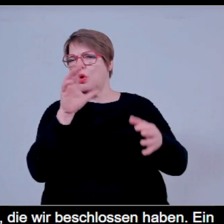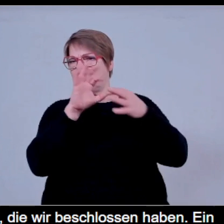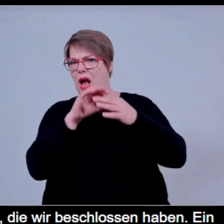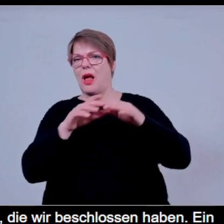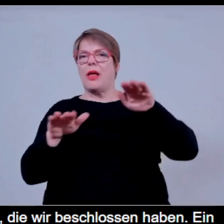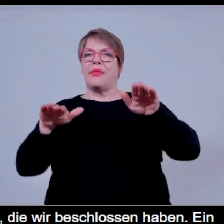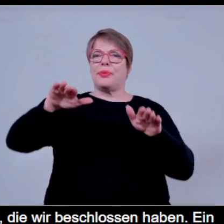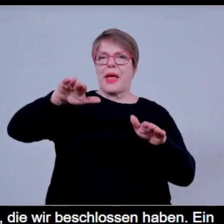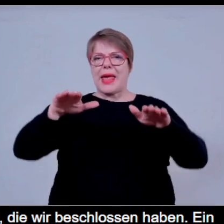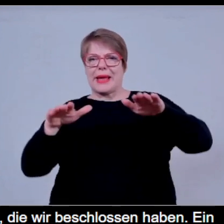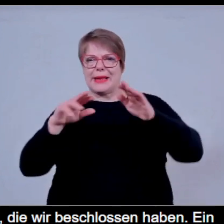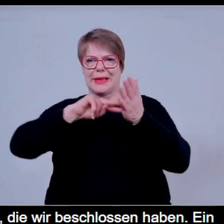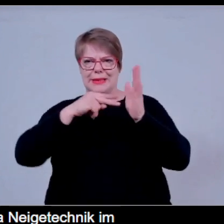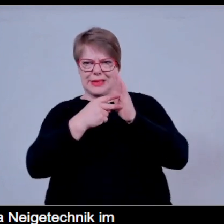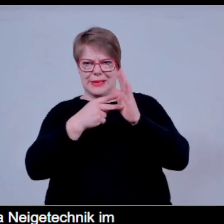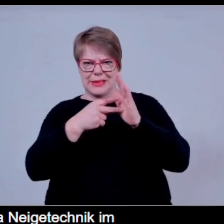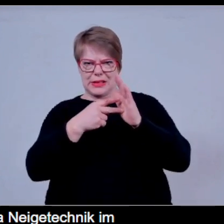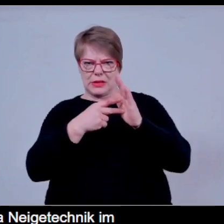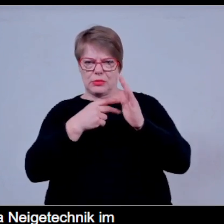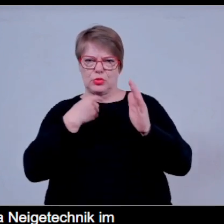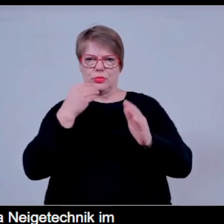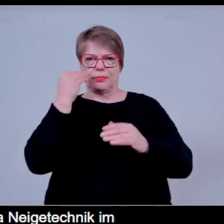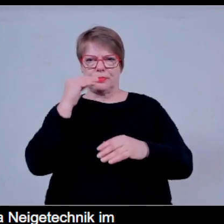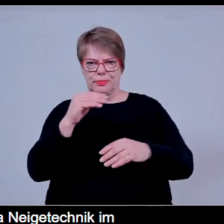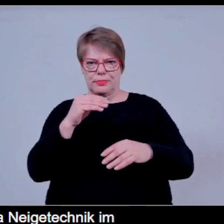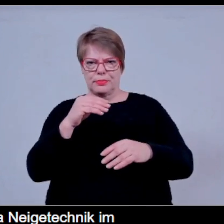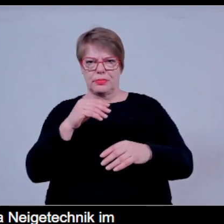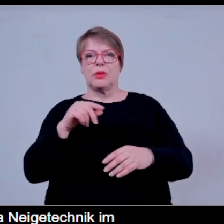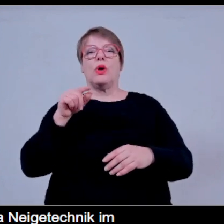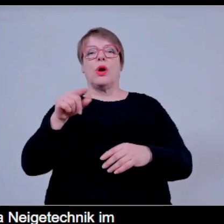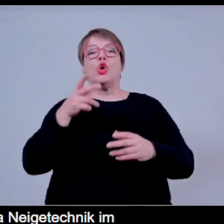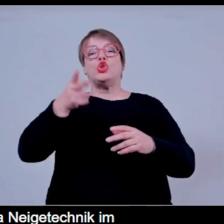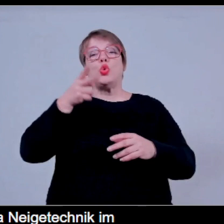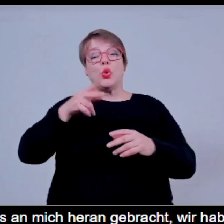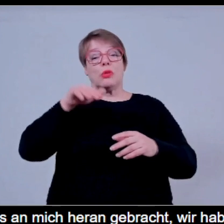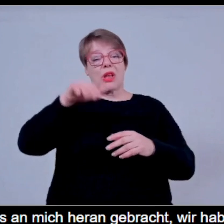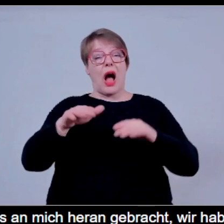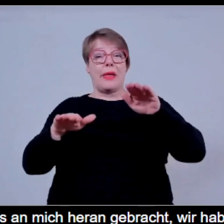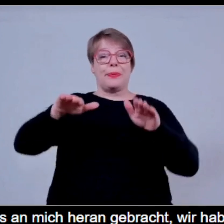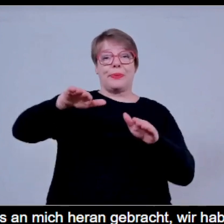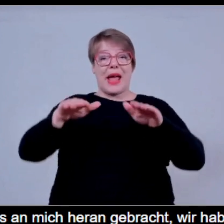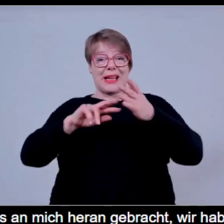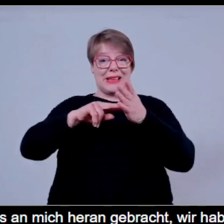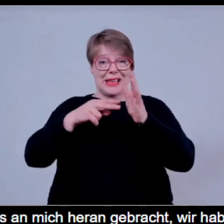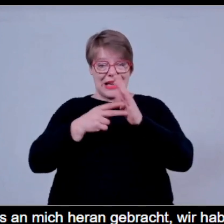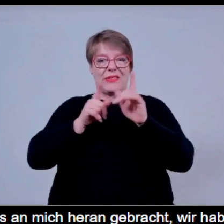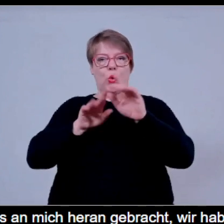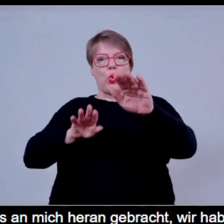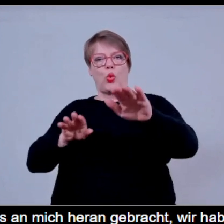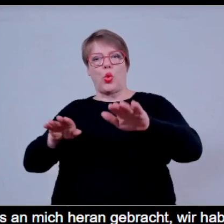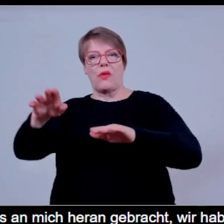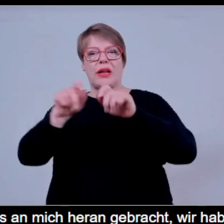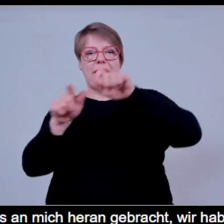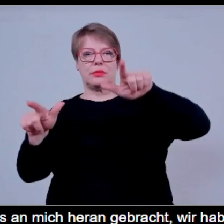barrierefrei. Und wir haben heute beschlossen, dass wir an der Neigetechnik festhalten wollen, um den Schienenpersonennahverkehr